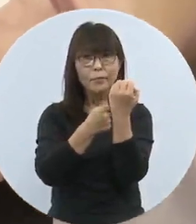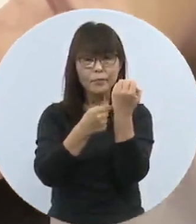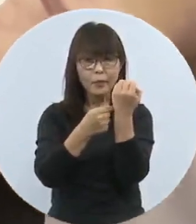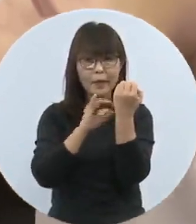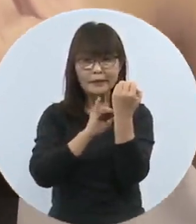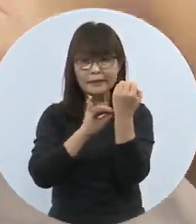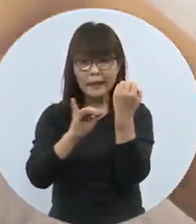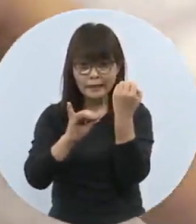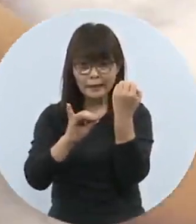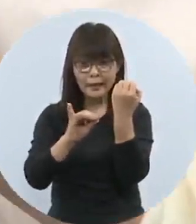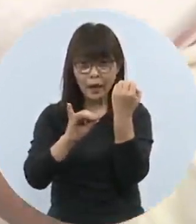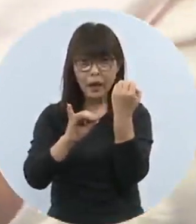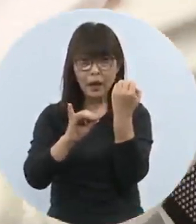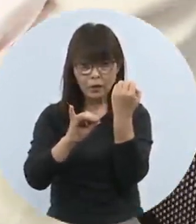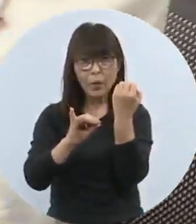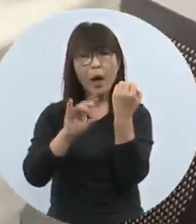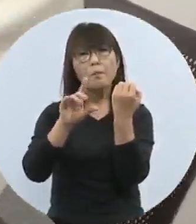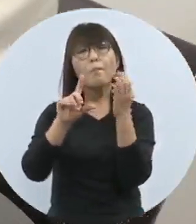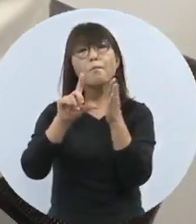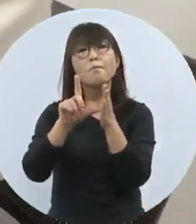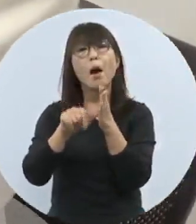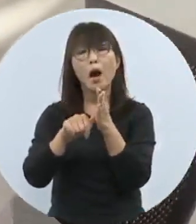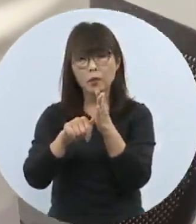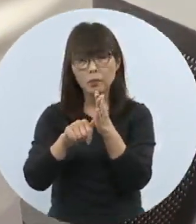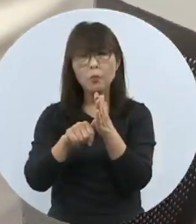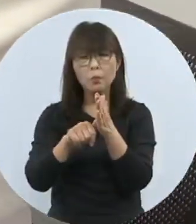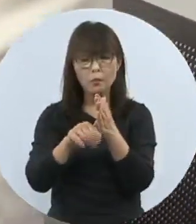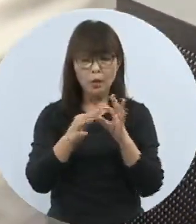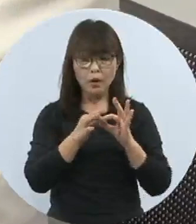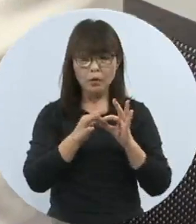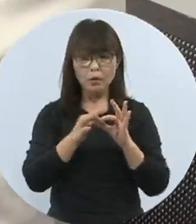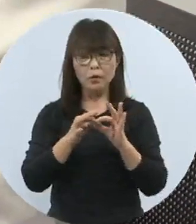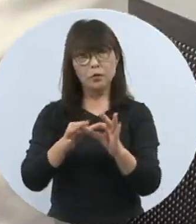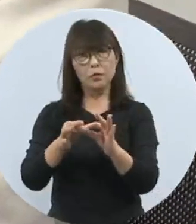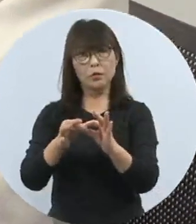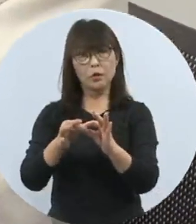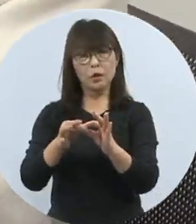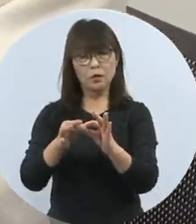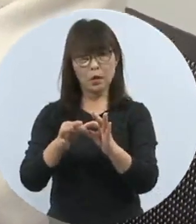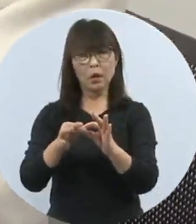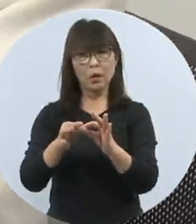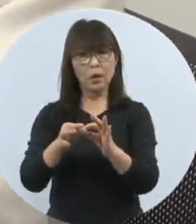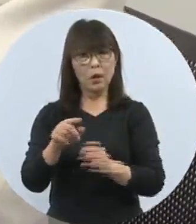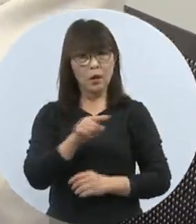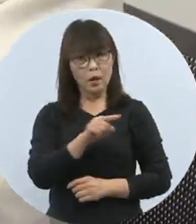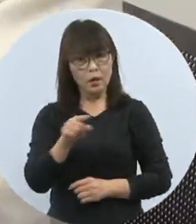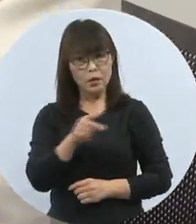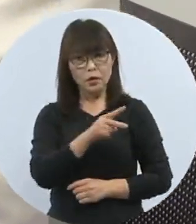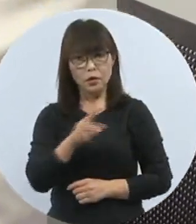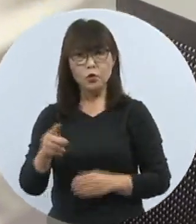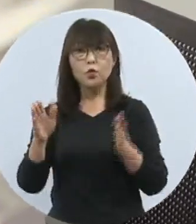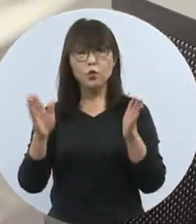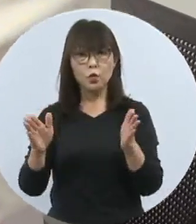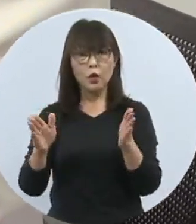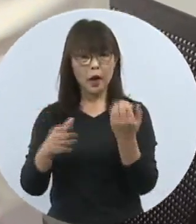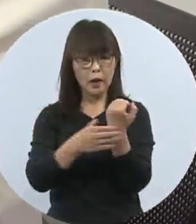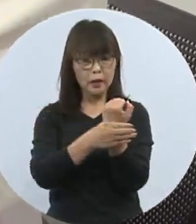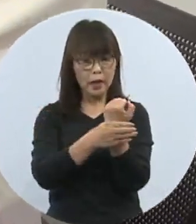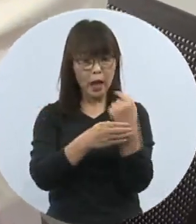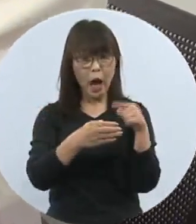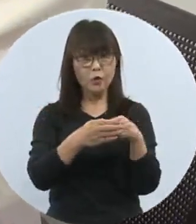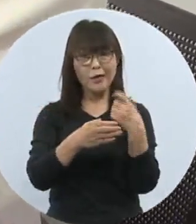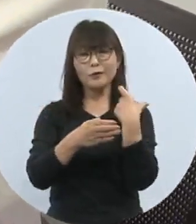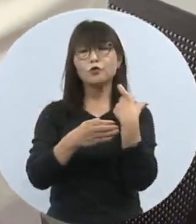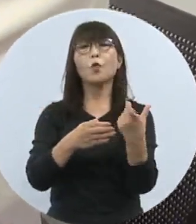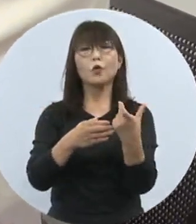血があったものについては、ちょっと続けていただいて、そうすると1、2週間で歯茎が引き締まってきて